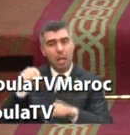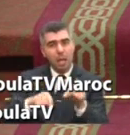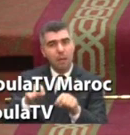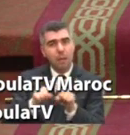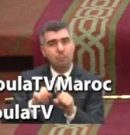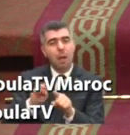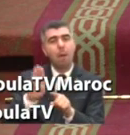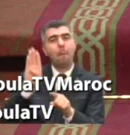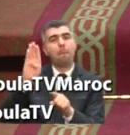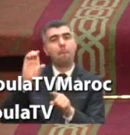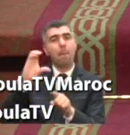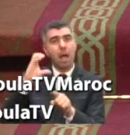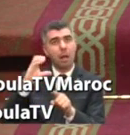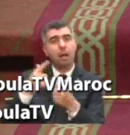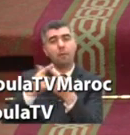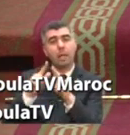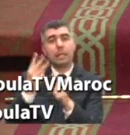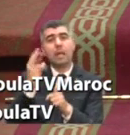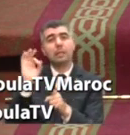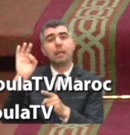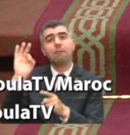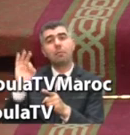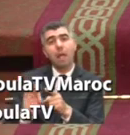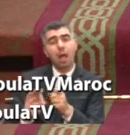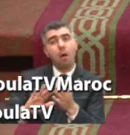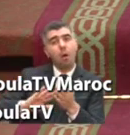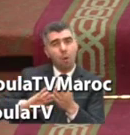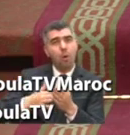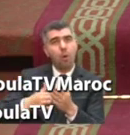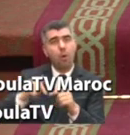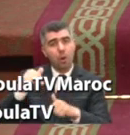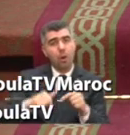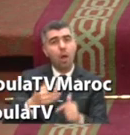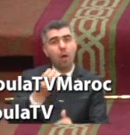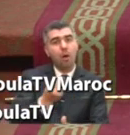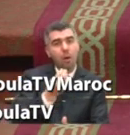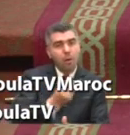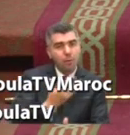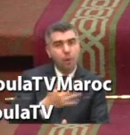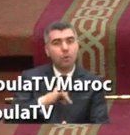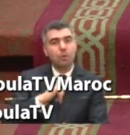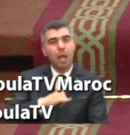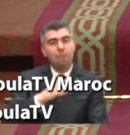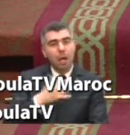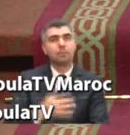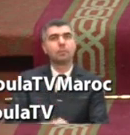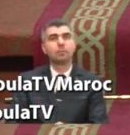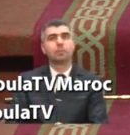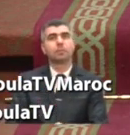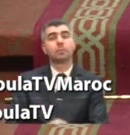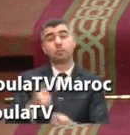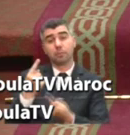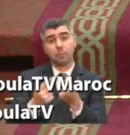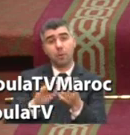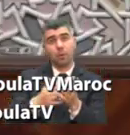إعداديات وكتشمل 30% من المؤسسات الابتدائية. كيف ما تتعرفوا الدفعة التحمل. شكرا